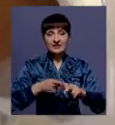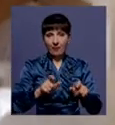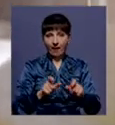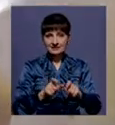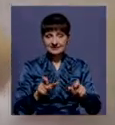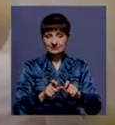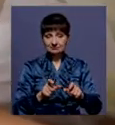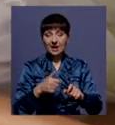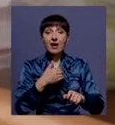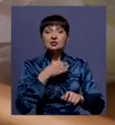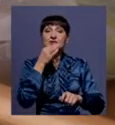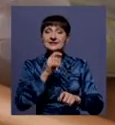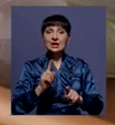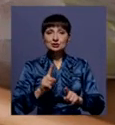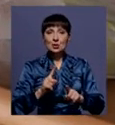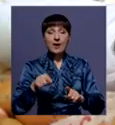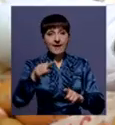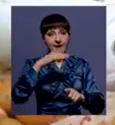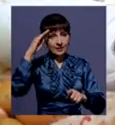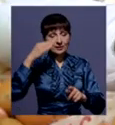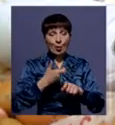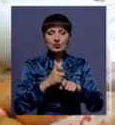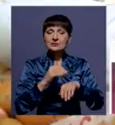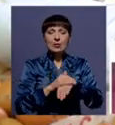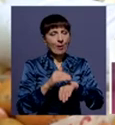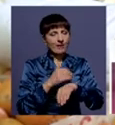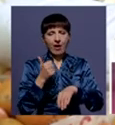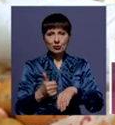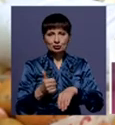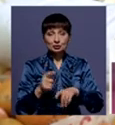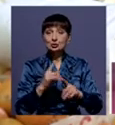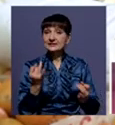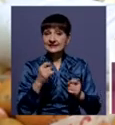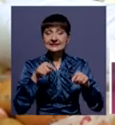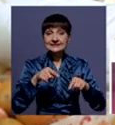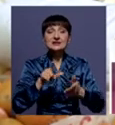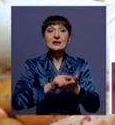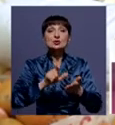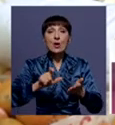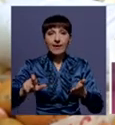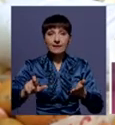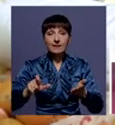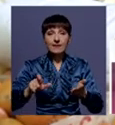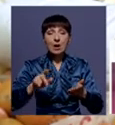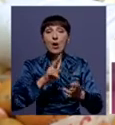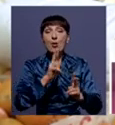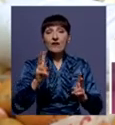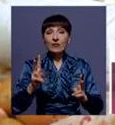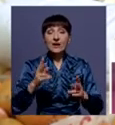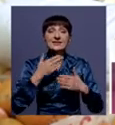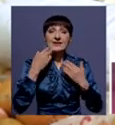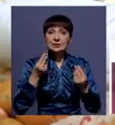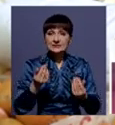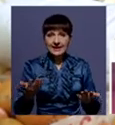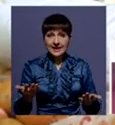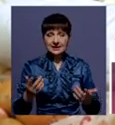магазина. Хочу отметить, что ребята тут очень хорошие, добрые. И что интересно, здесь пенсионерам иногда, у тех, у которых либо нет